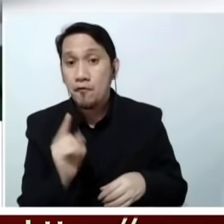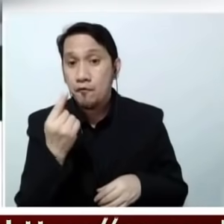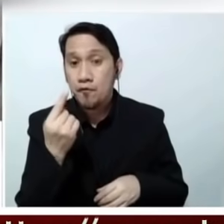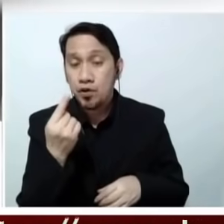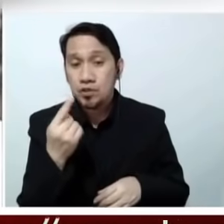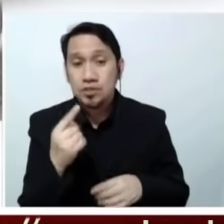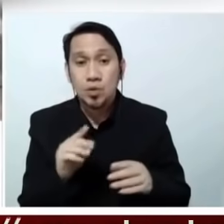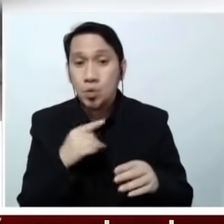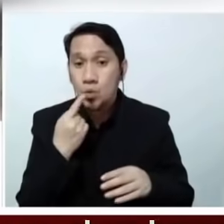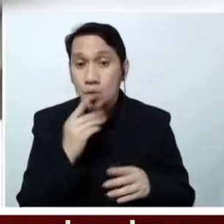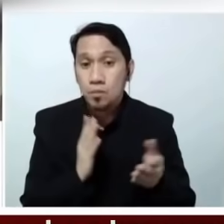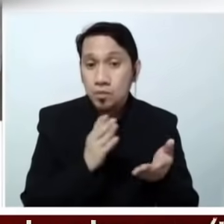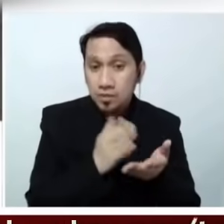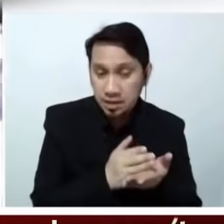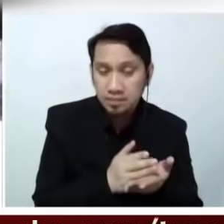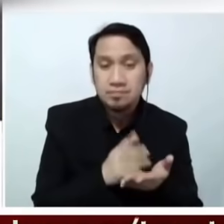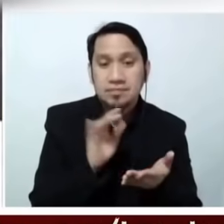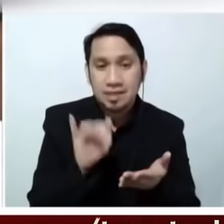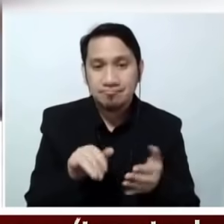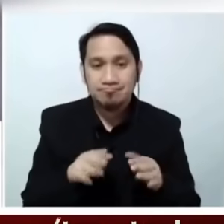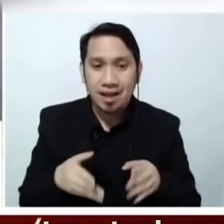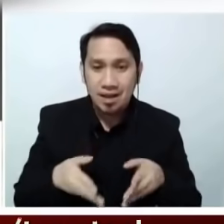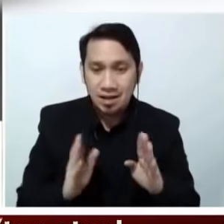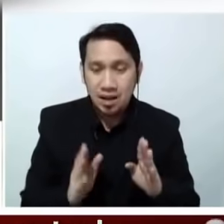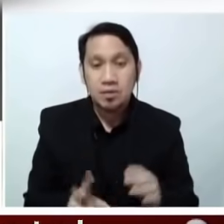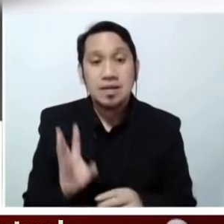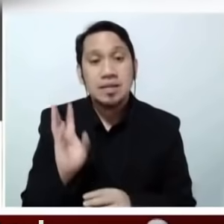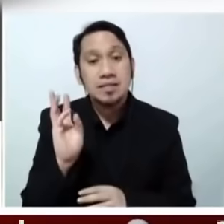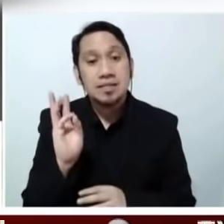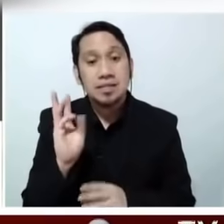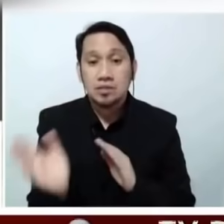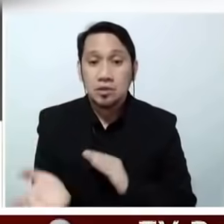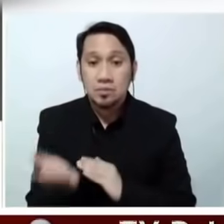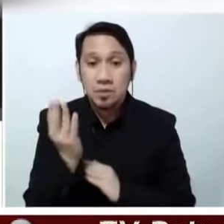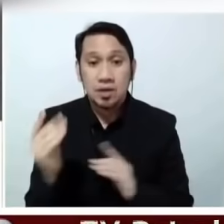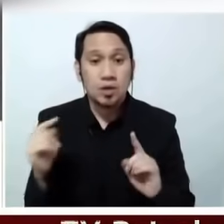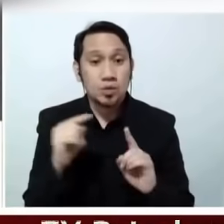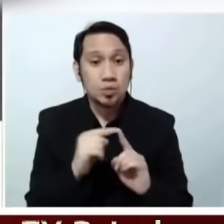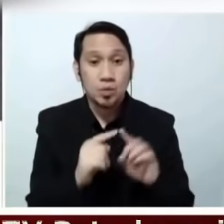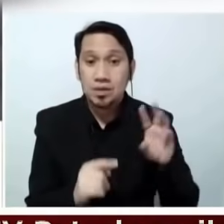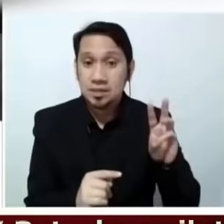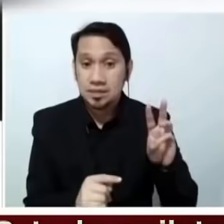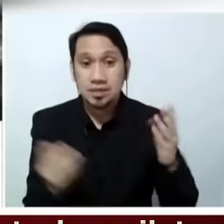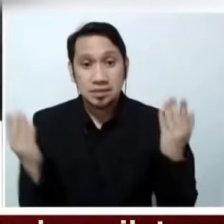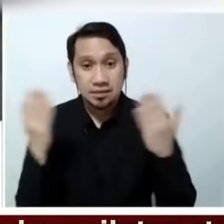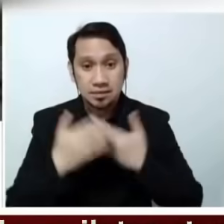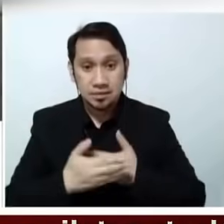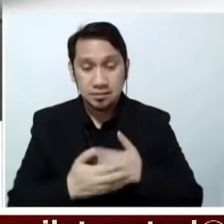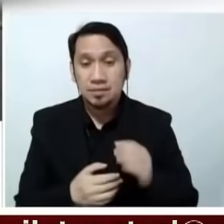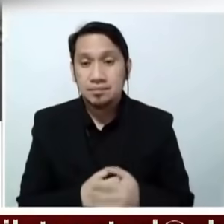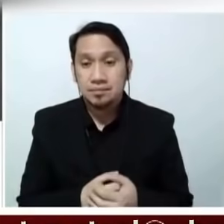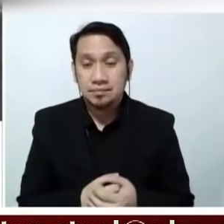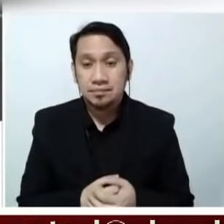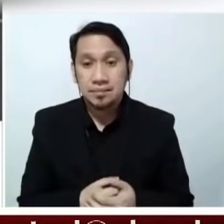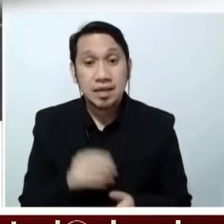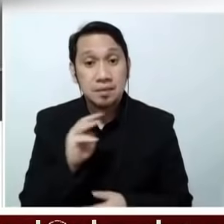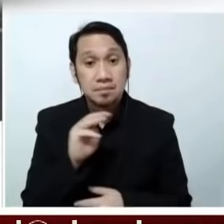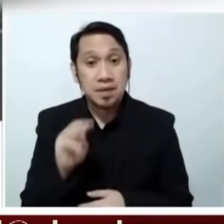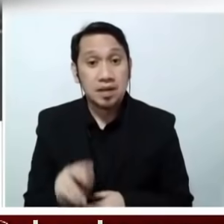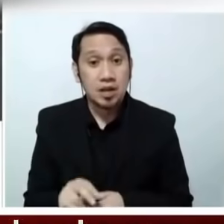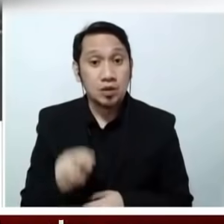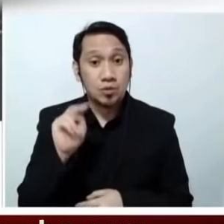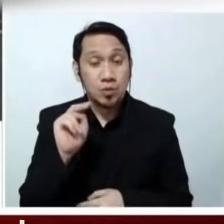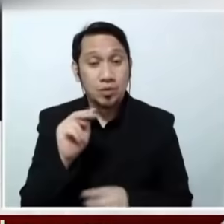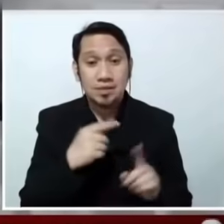ipinapatupad doon. Bukas ang sementeryo mula 6 a.m. hanggang 6 p.m. Sa Manila North Cemetery, dismayado